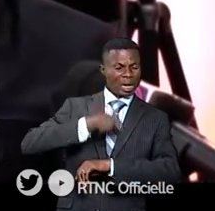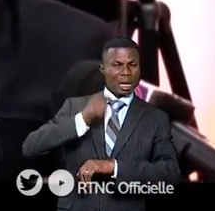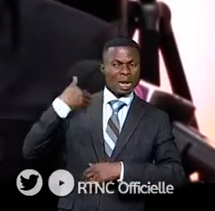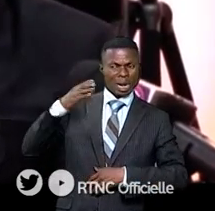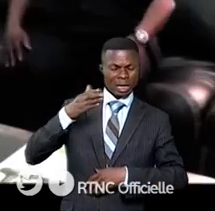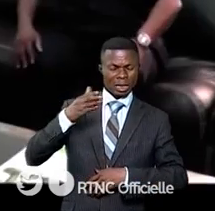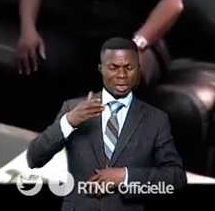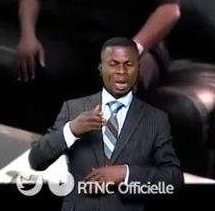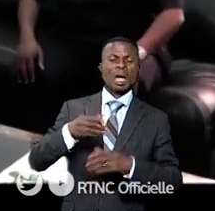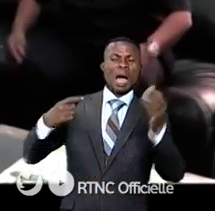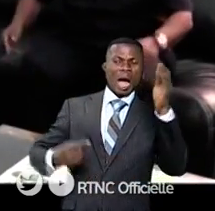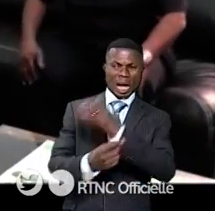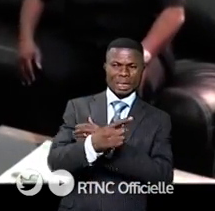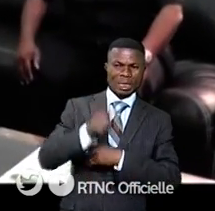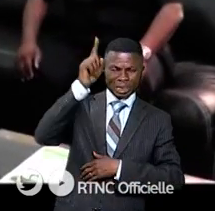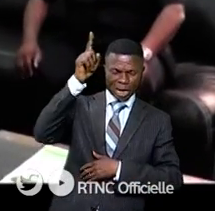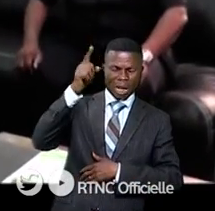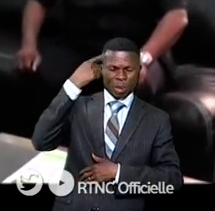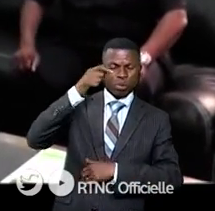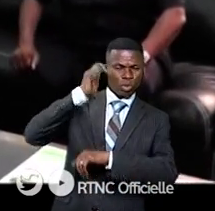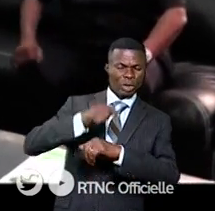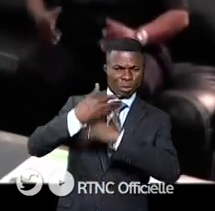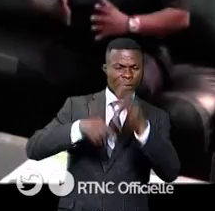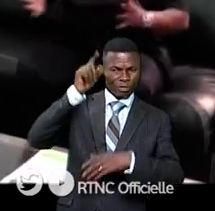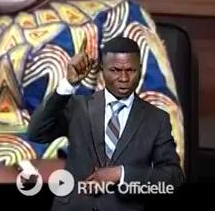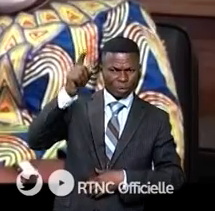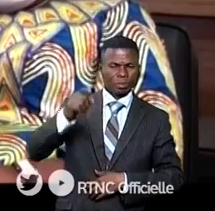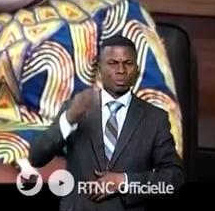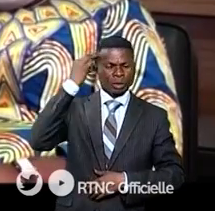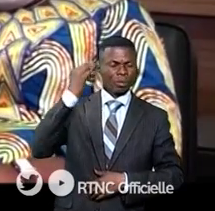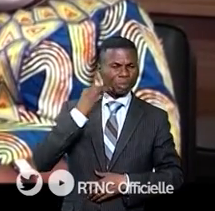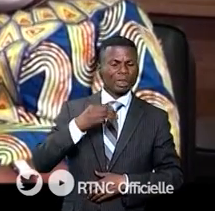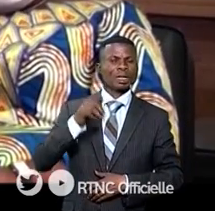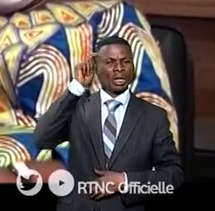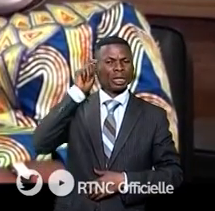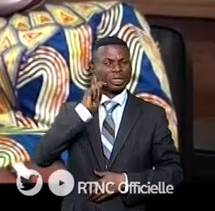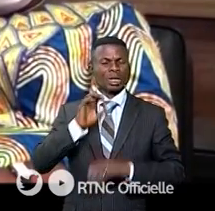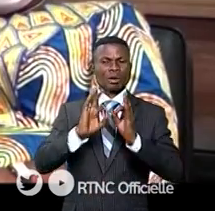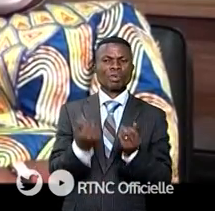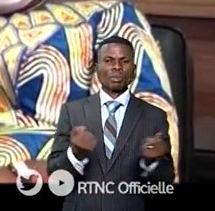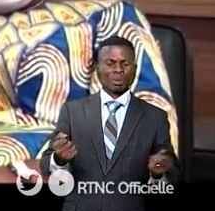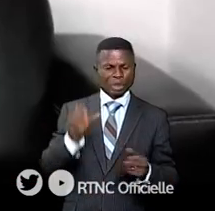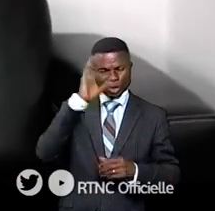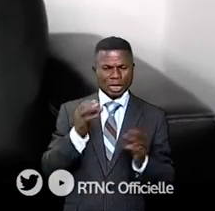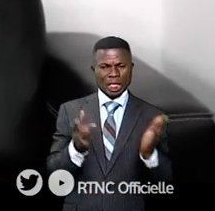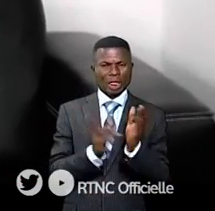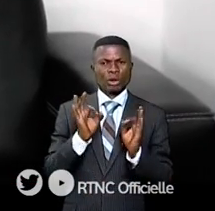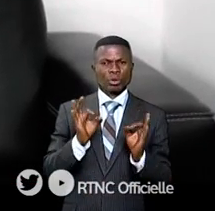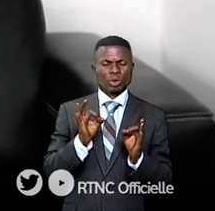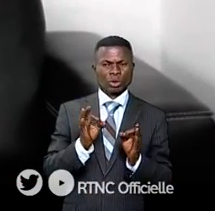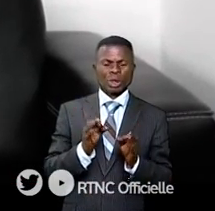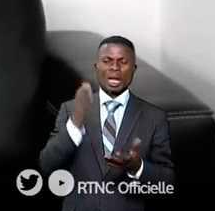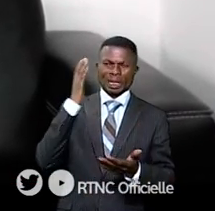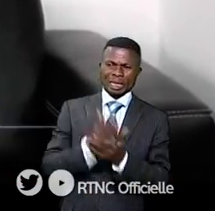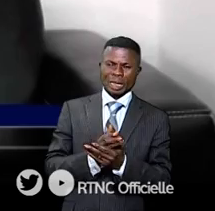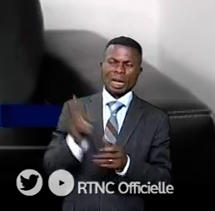leur pays d'origine. Le gouvernement, par l'étruchement du ministère du Genre, Enfants et Familles, a adopté une nouvelle stratégie qui réprime les violences